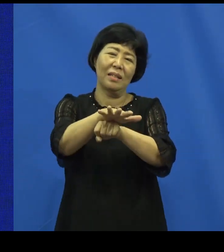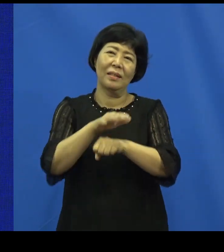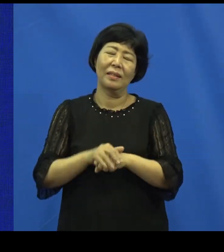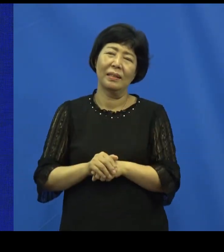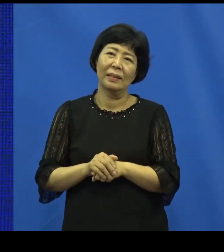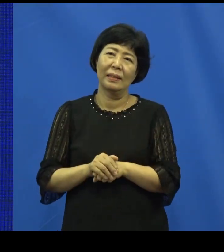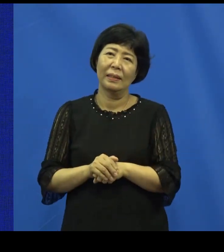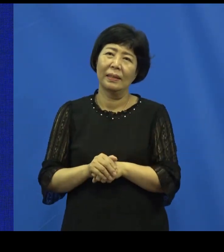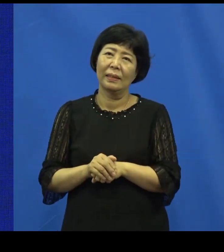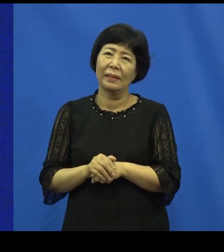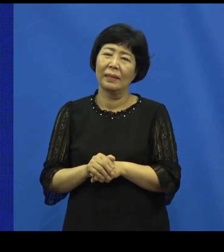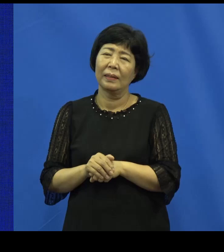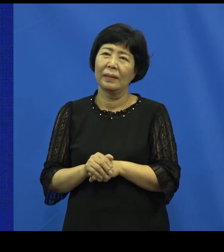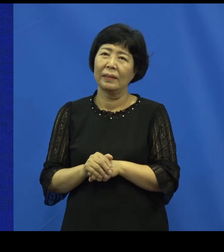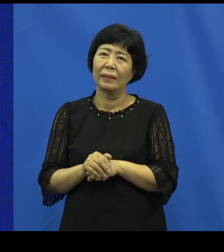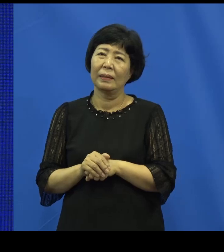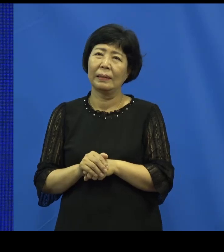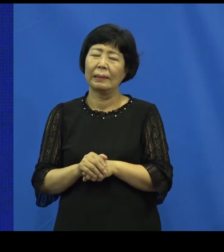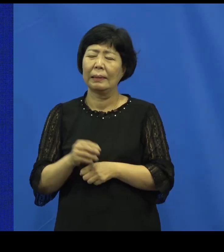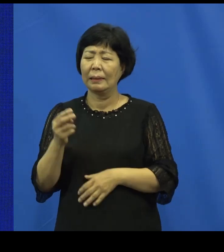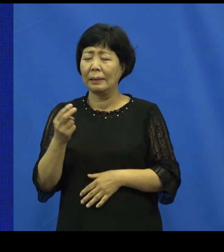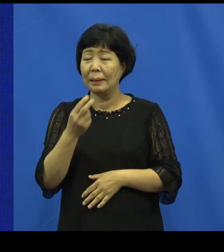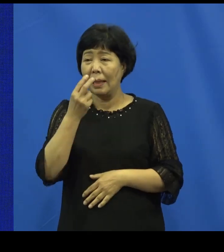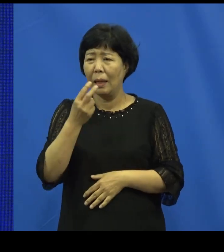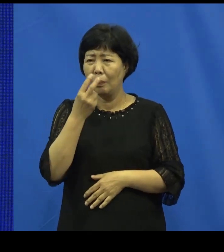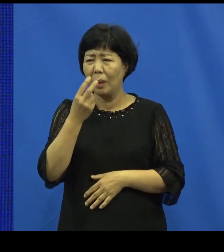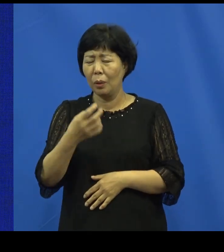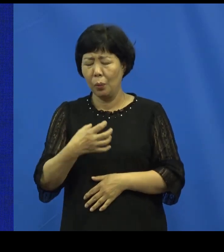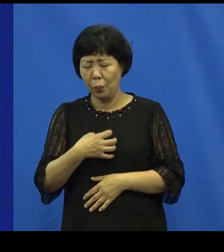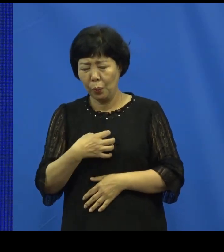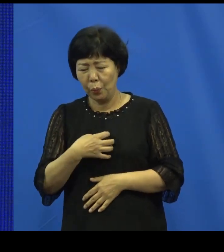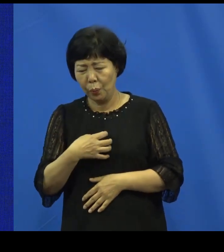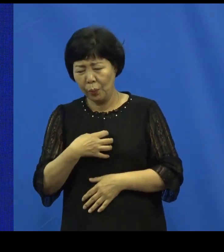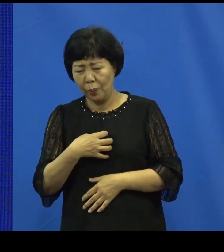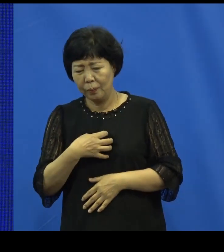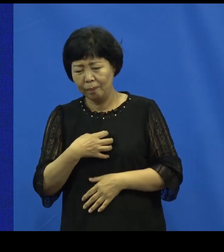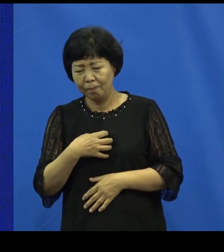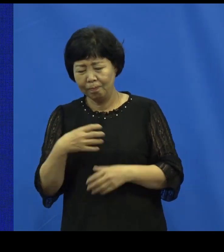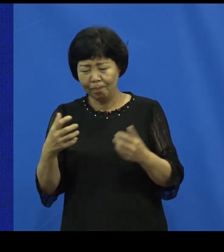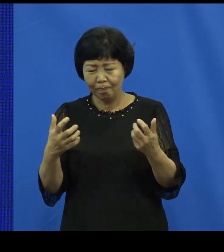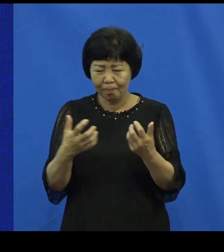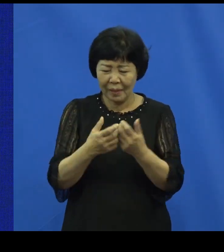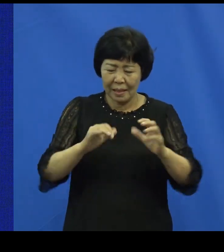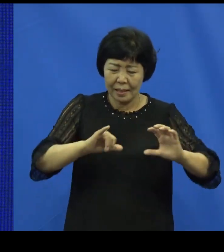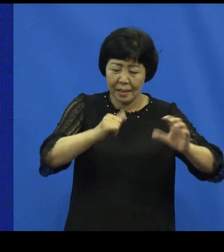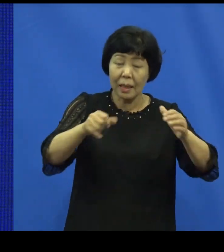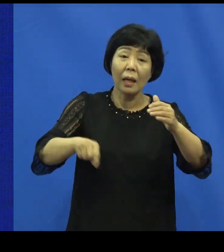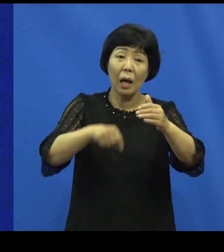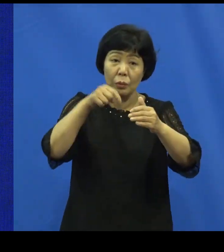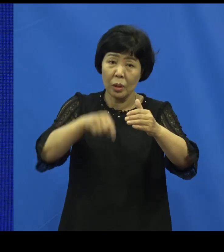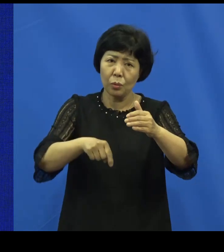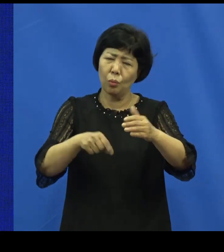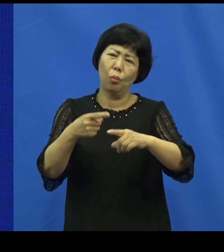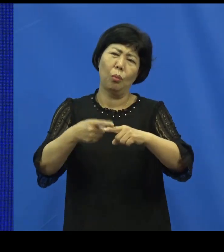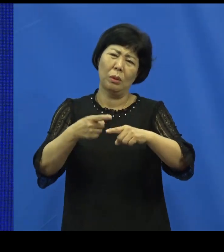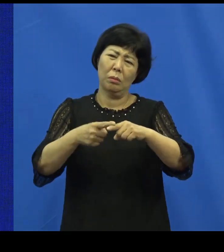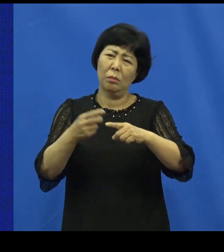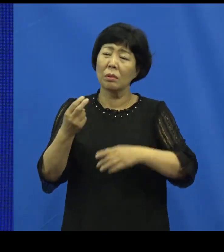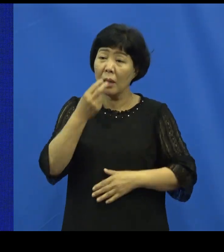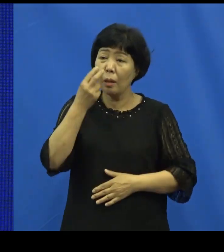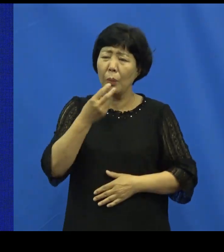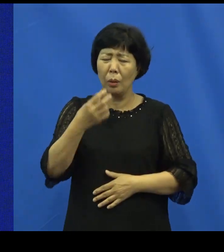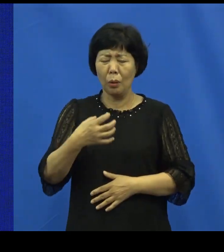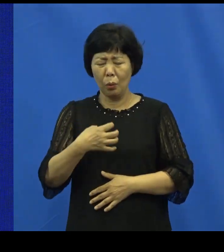자, 여러분, 이런 생명의 위협을 받습니다. 우리가 세상 속에 살아갈 때 주로 이런 코너에 몰려서 나중에